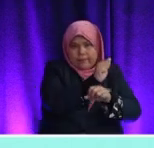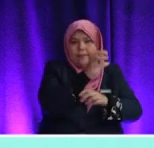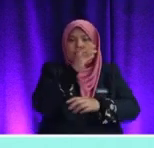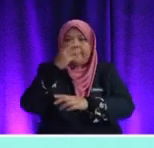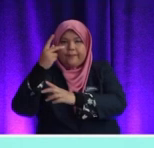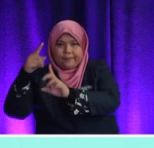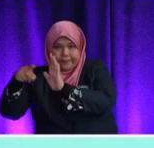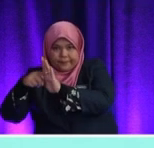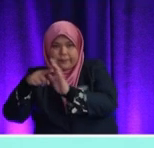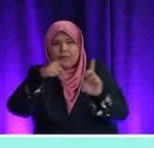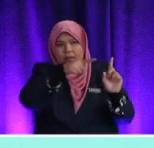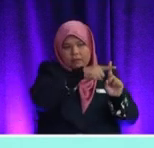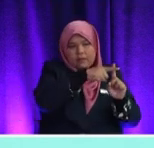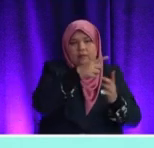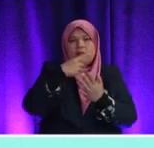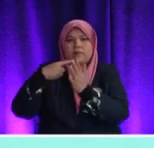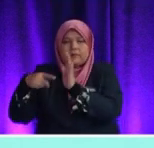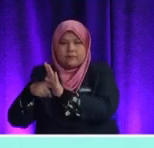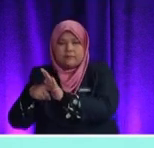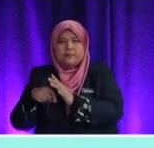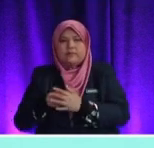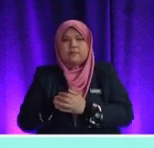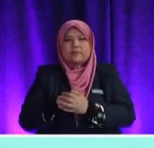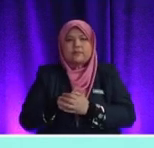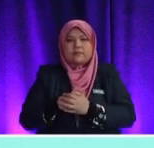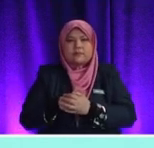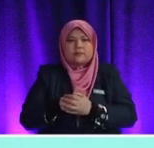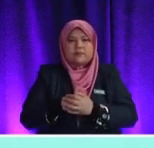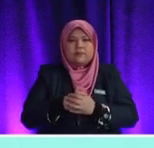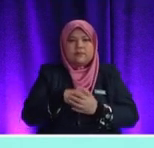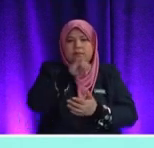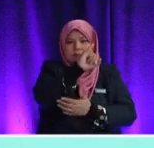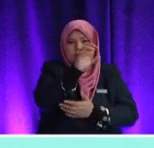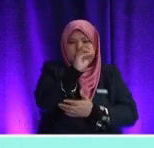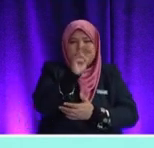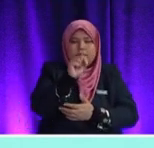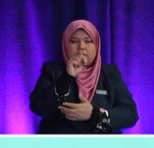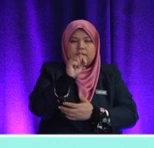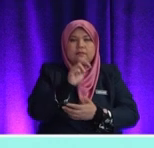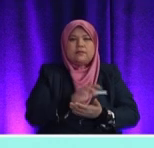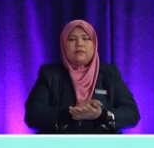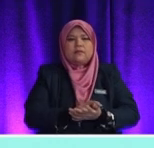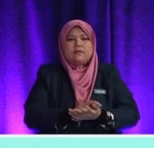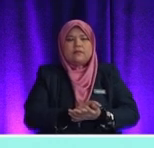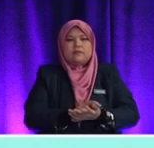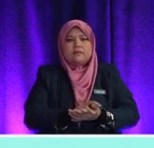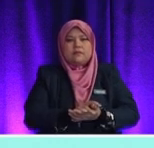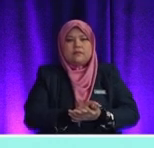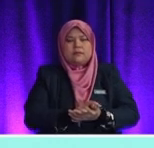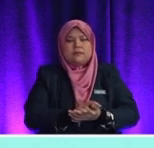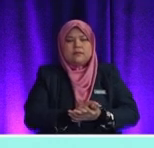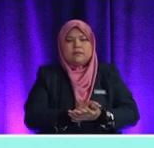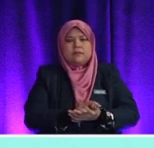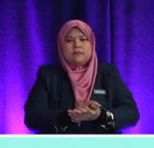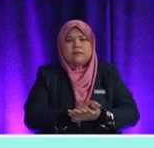dan juga elek elektrolit yang mana kita akan Mengayunkan Mengayunkan illuminum Hai